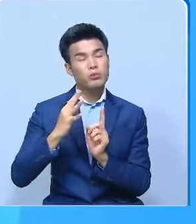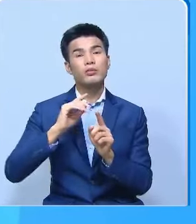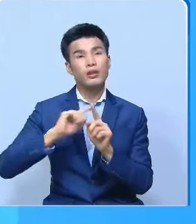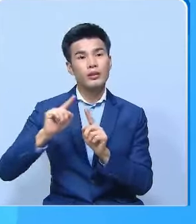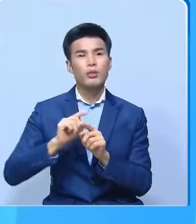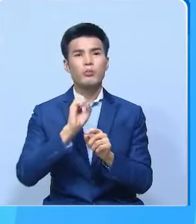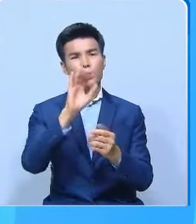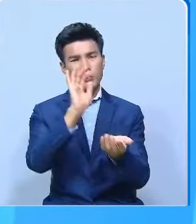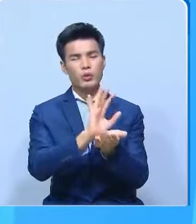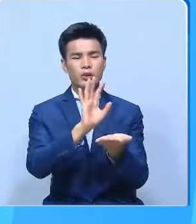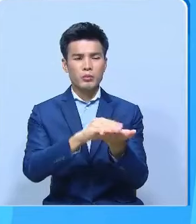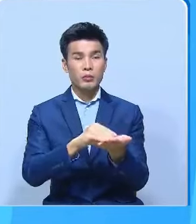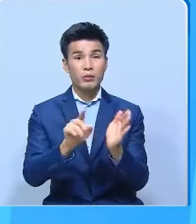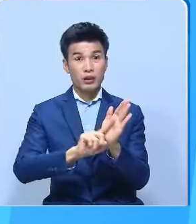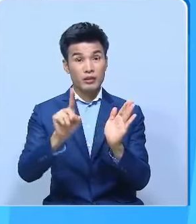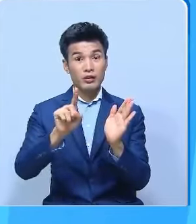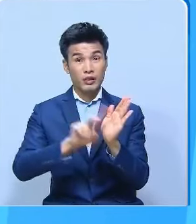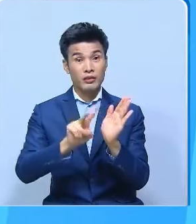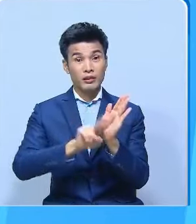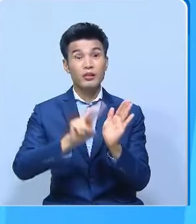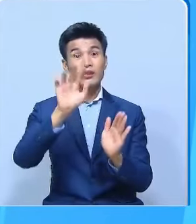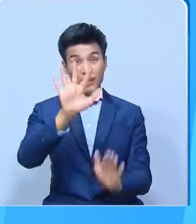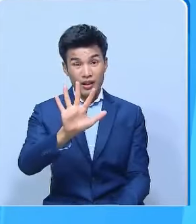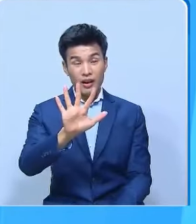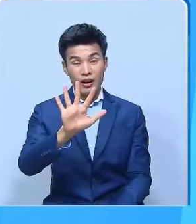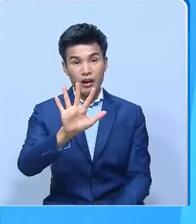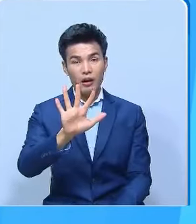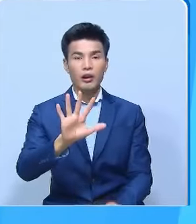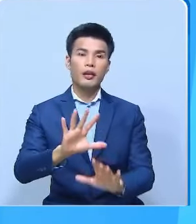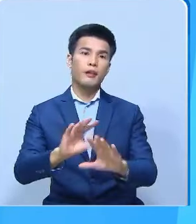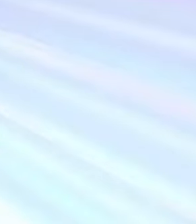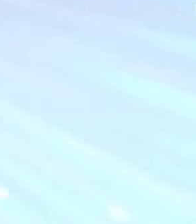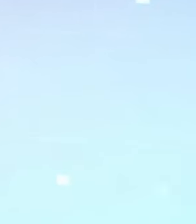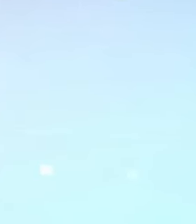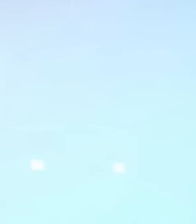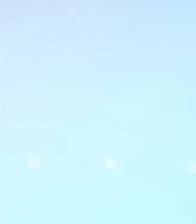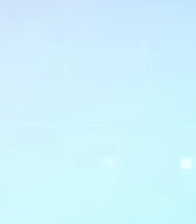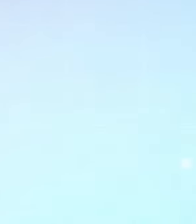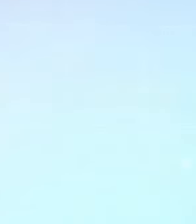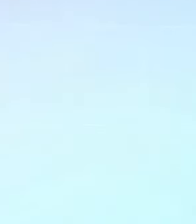ก็ไปแจ้งความไม่ใช่ครั้งเดียวนะ5ครั้งแล้ว ครั้งไม่คืบ นะคะ